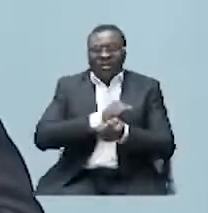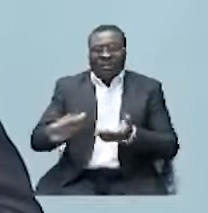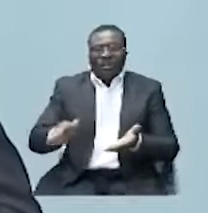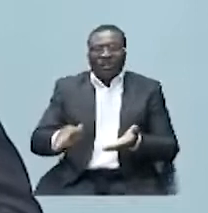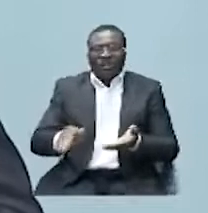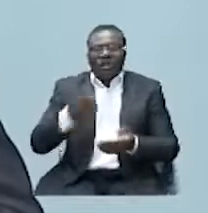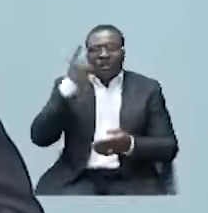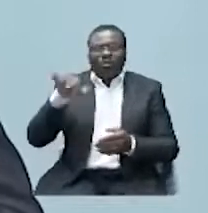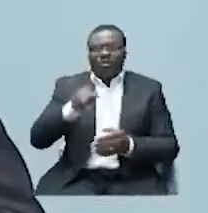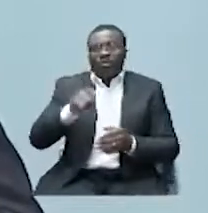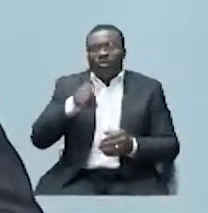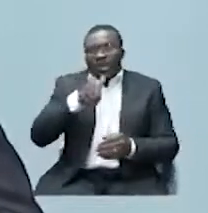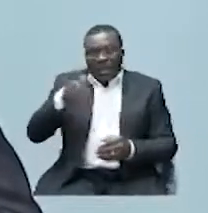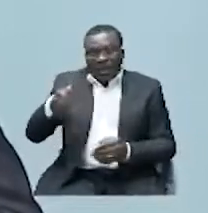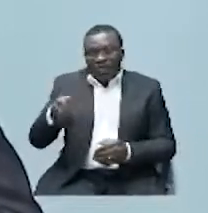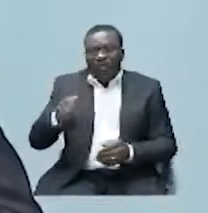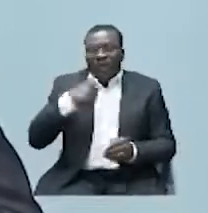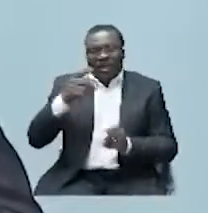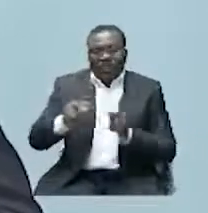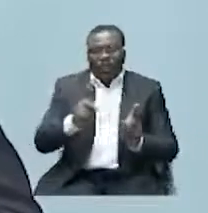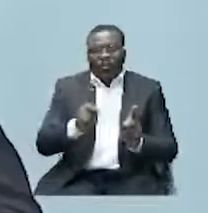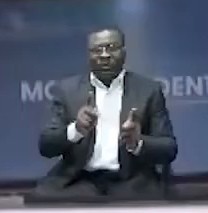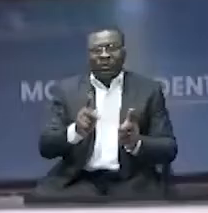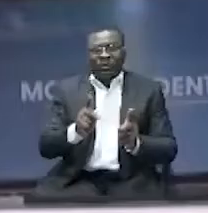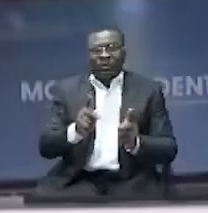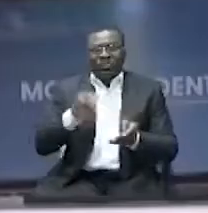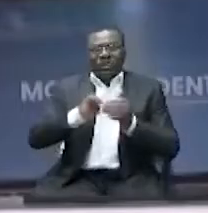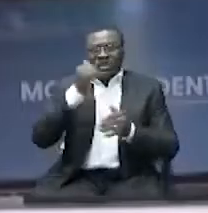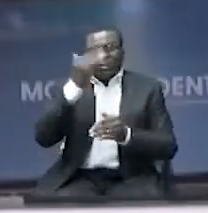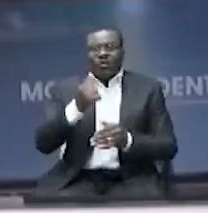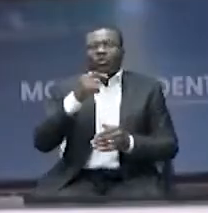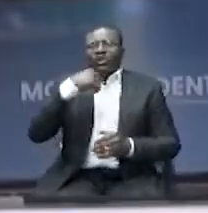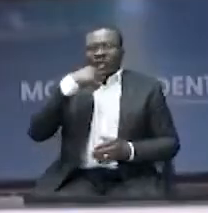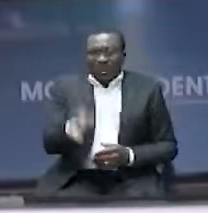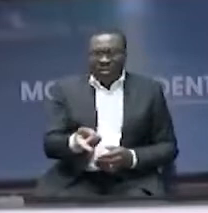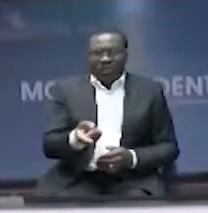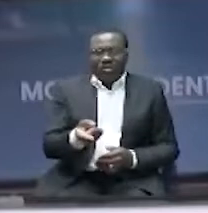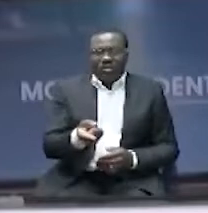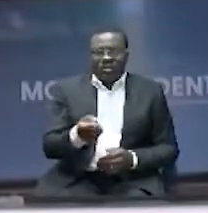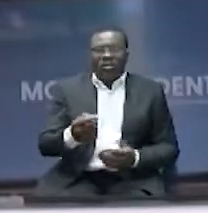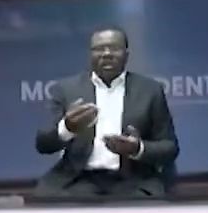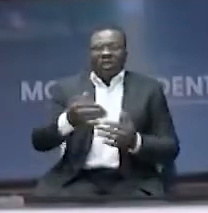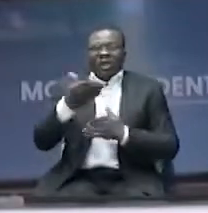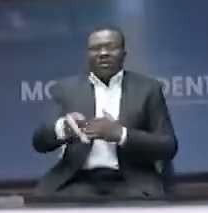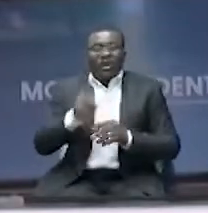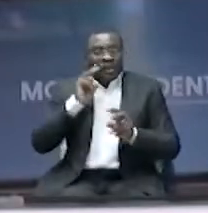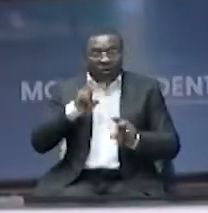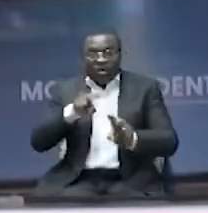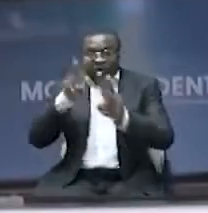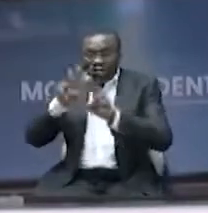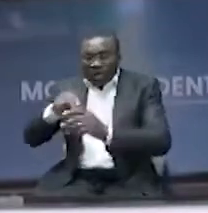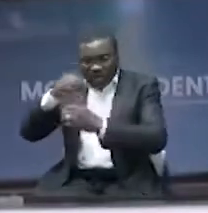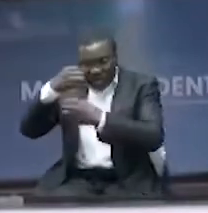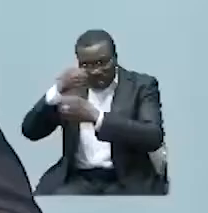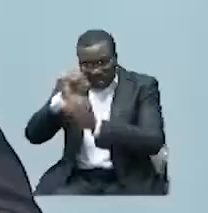pour celui qui l'incarne lui-même et pour le peuple. C'est pour cela que j'ai dit, après avoir observé à la loupe ce